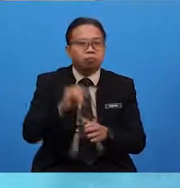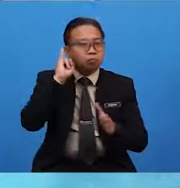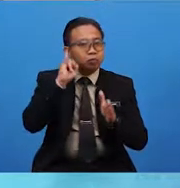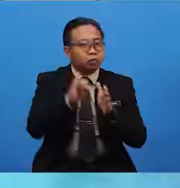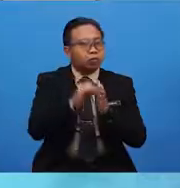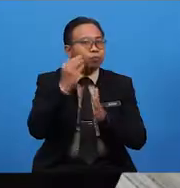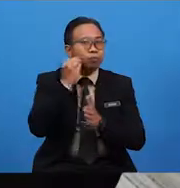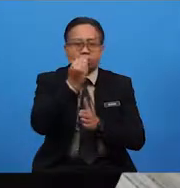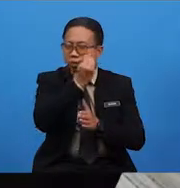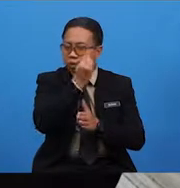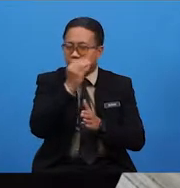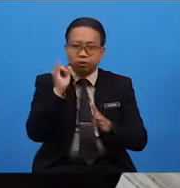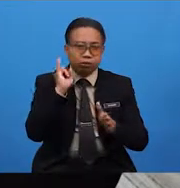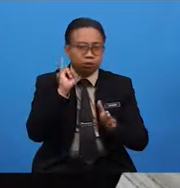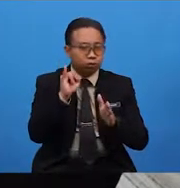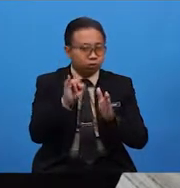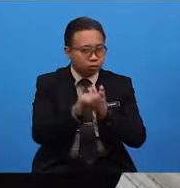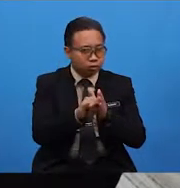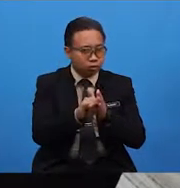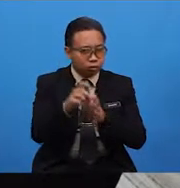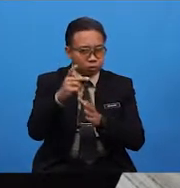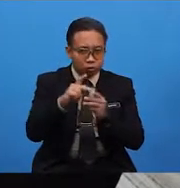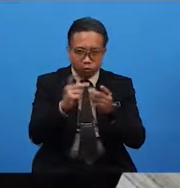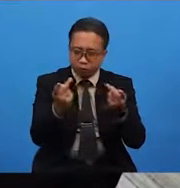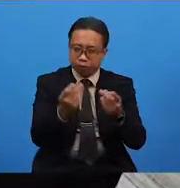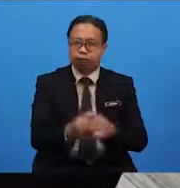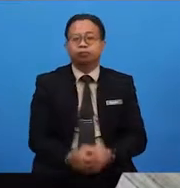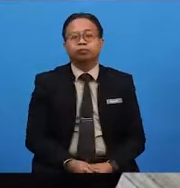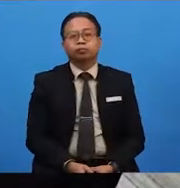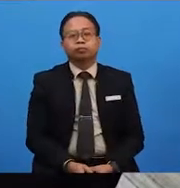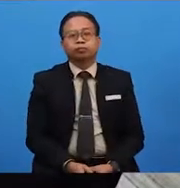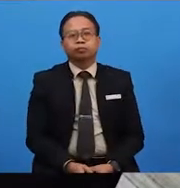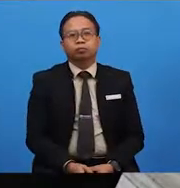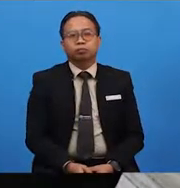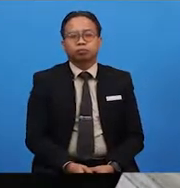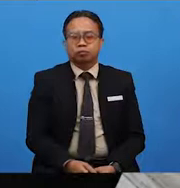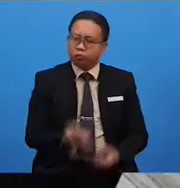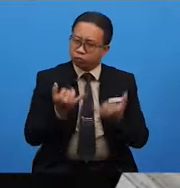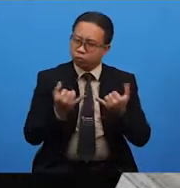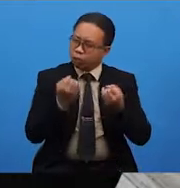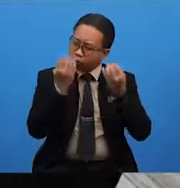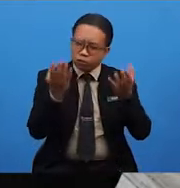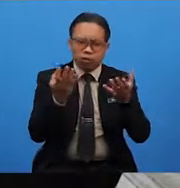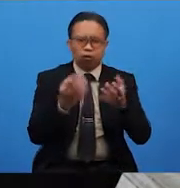animasi woah banyak hari ini ditanyakan